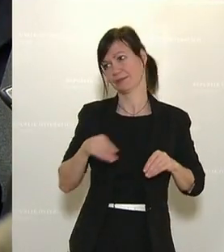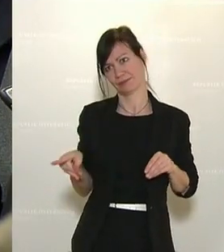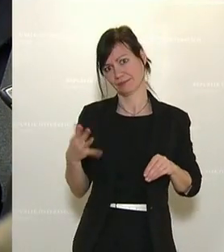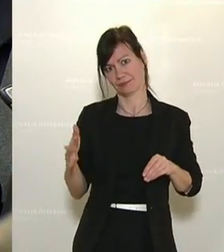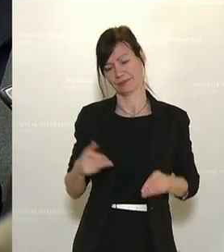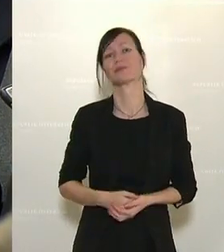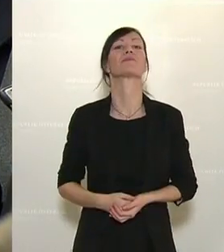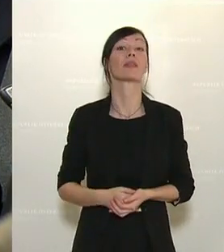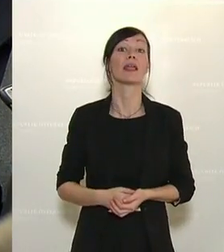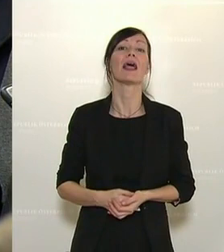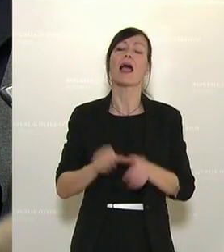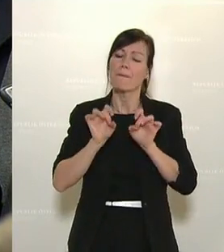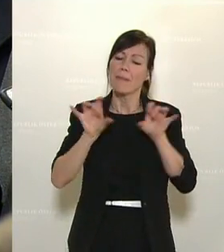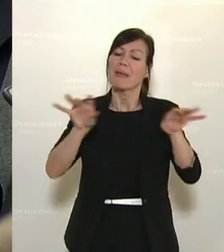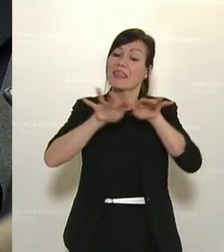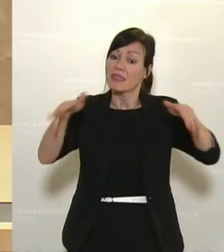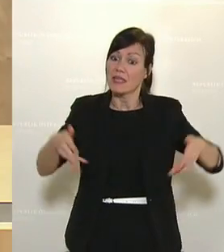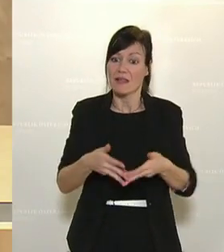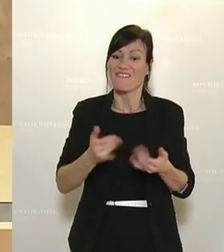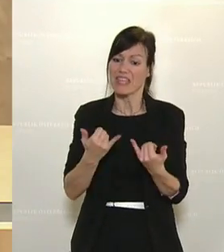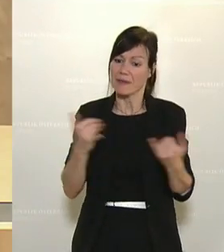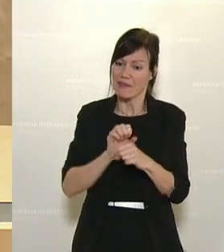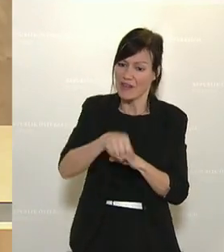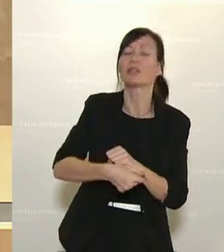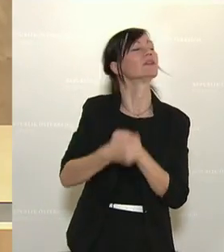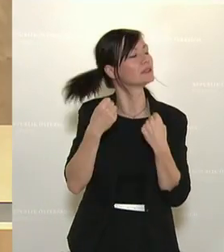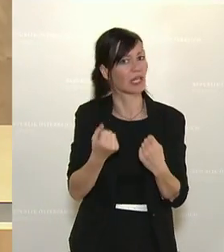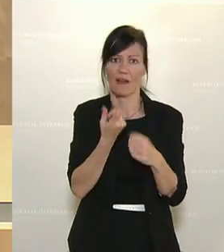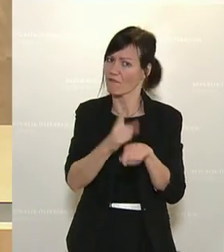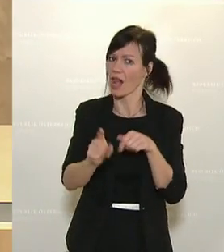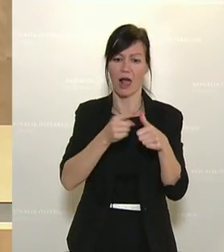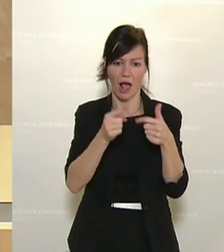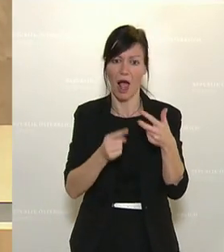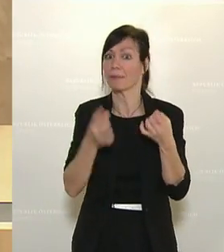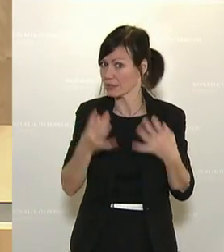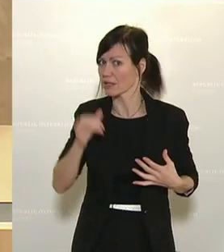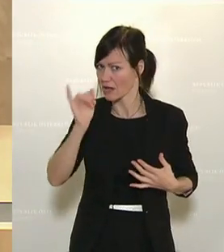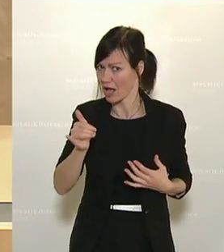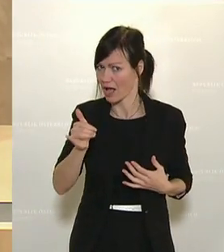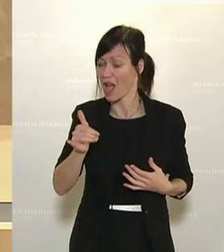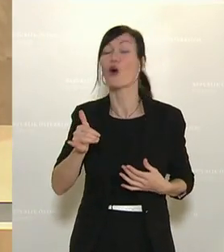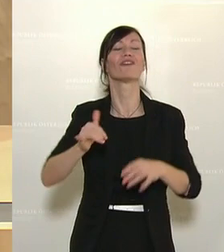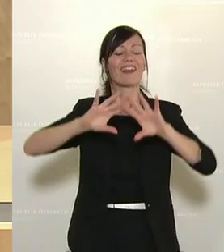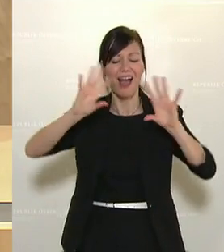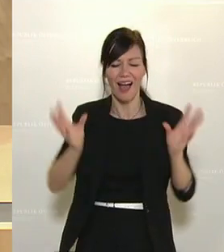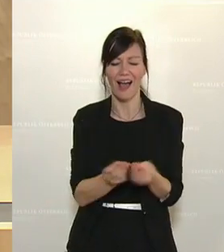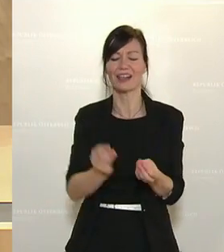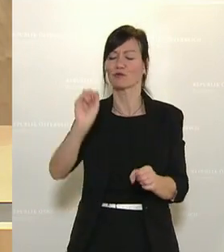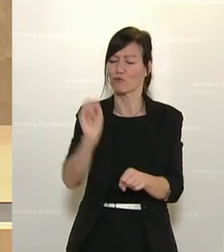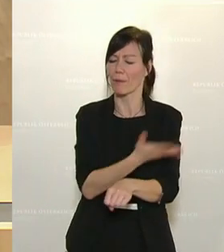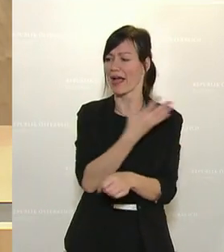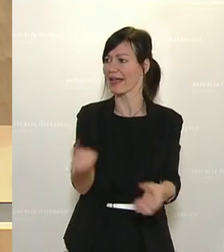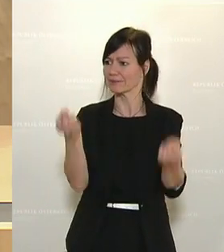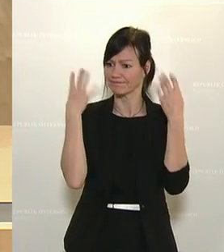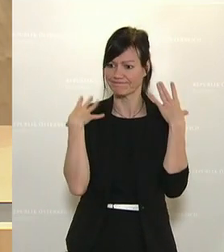Bewältigung dieser Pandemie ganz sicher Fehler passiert. Und möglicherweise werden wir zum Schluss, wenn wir das alles überstanden haben, feststellen,